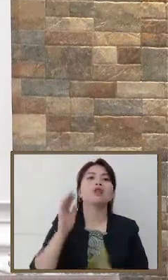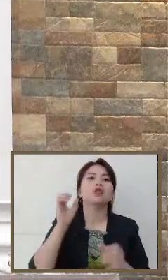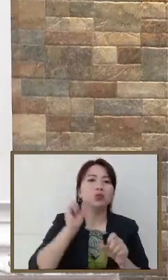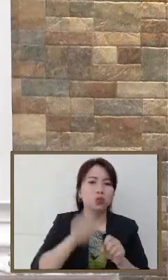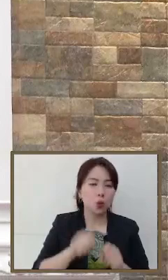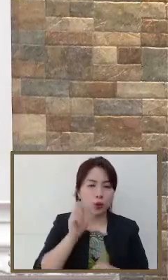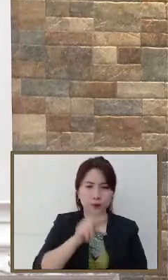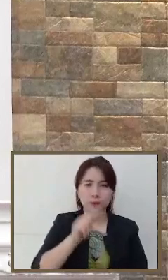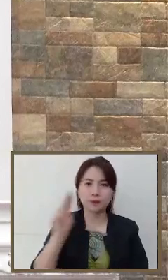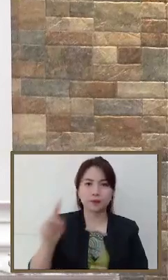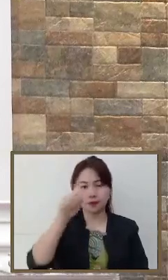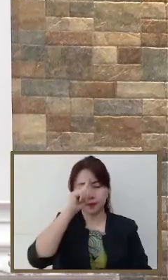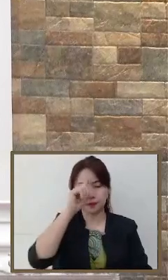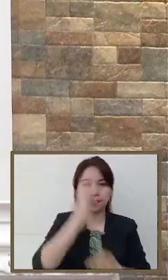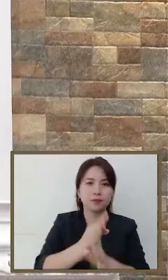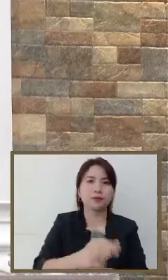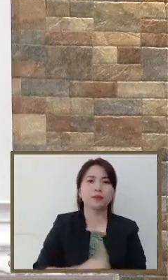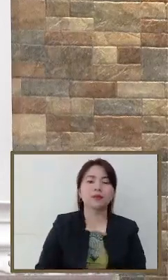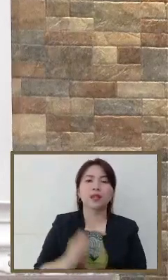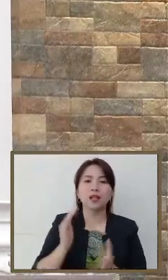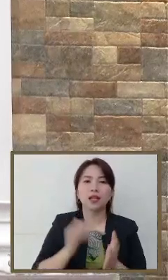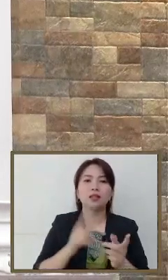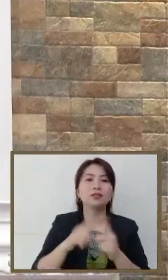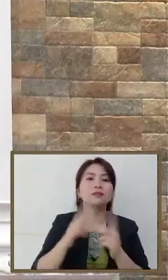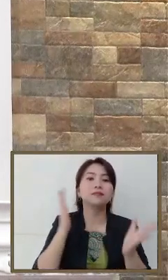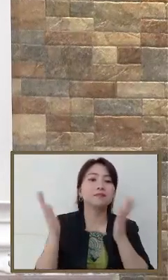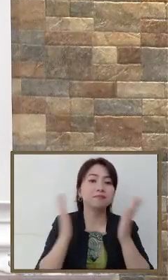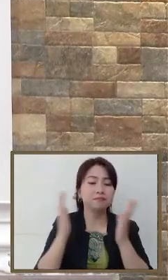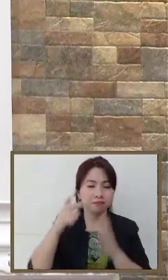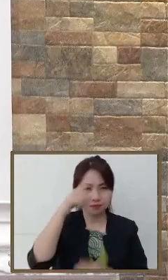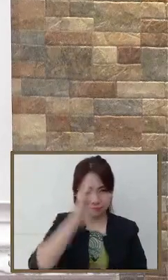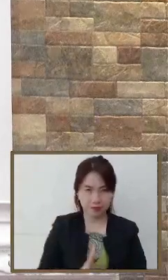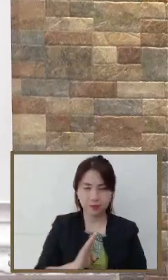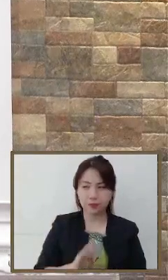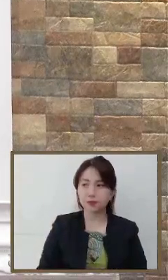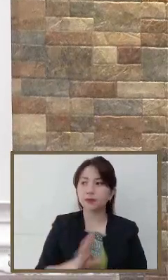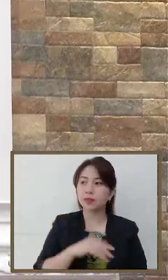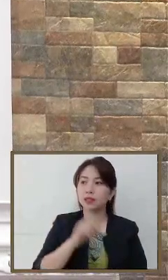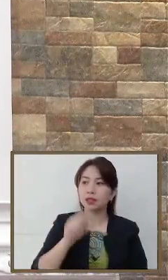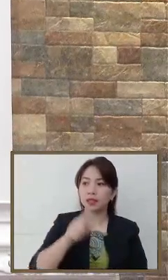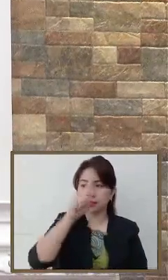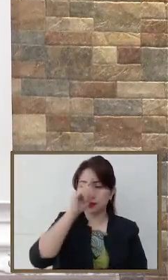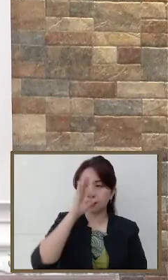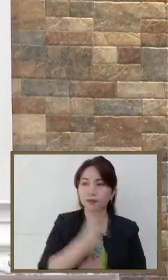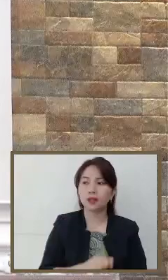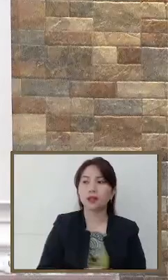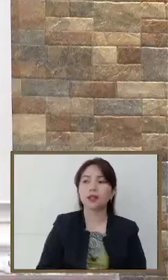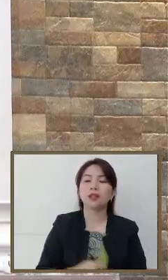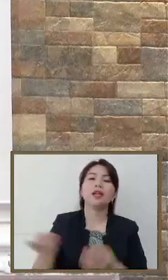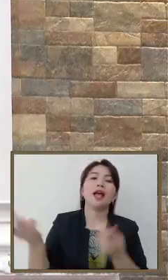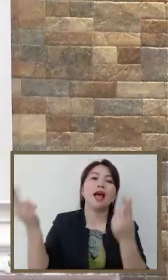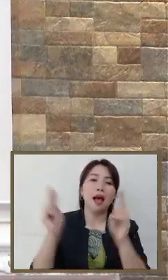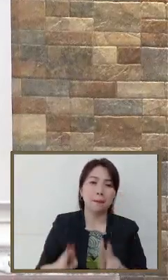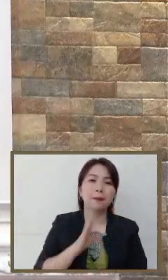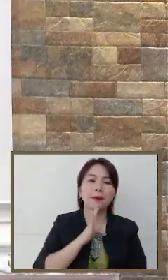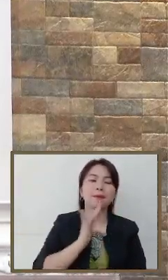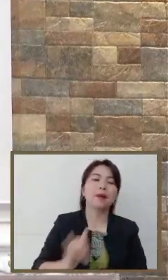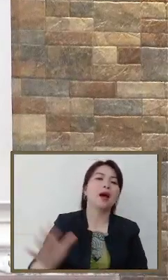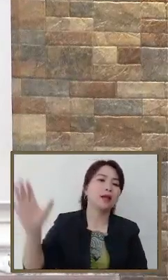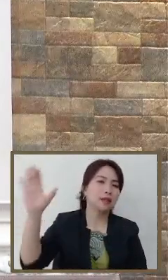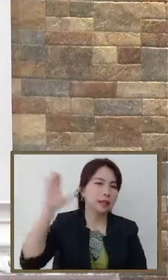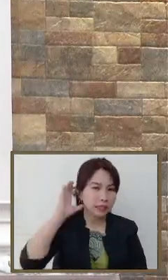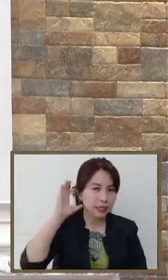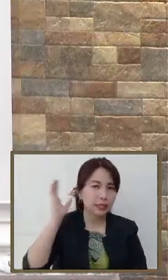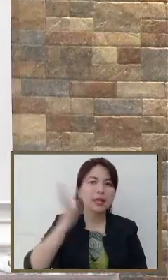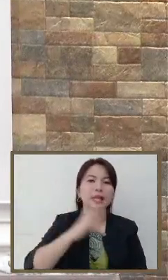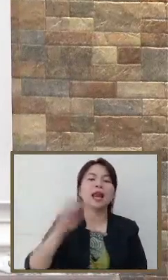Faith para paglingkuran ng Diyos na hindi nakikita and fath What hearing and hearing by the word